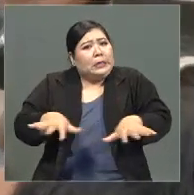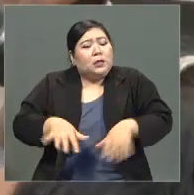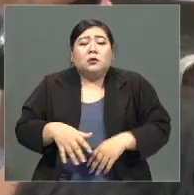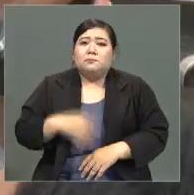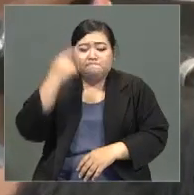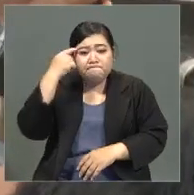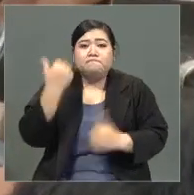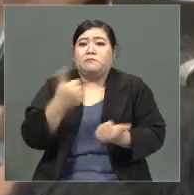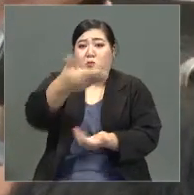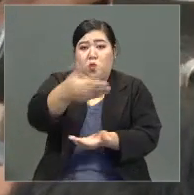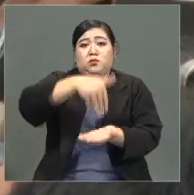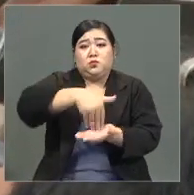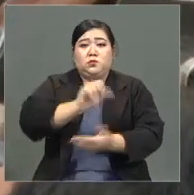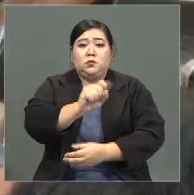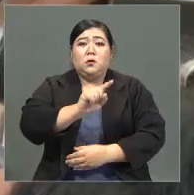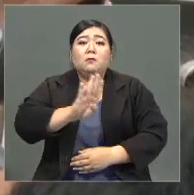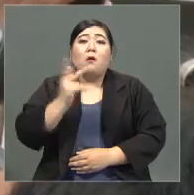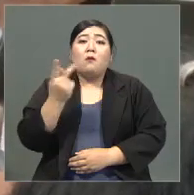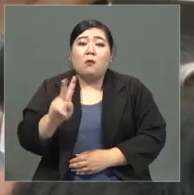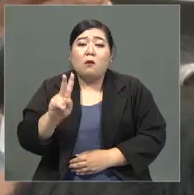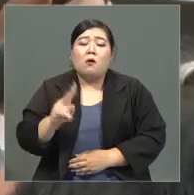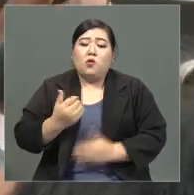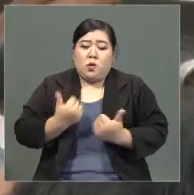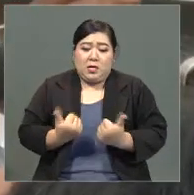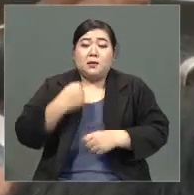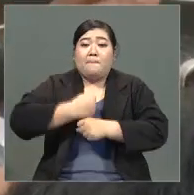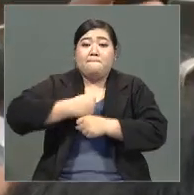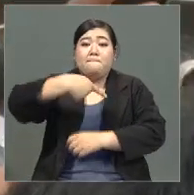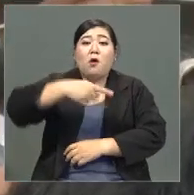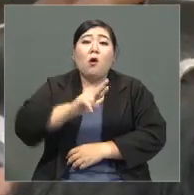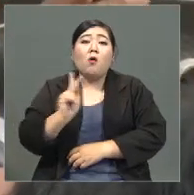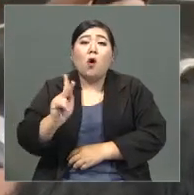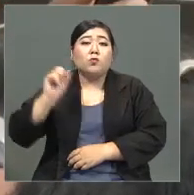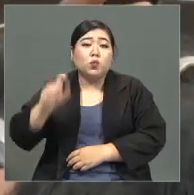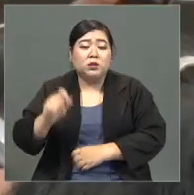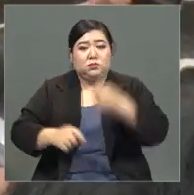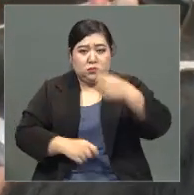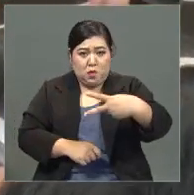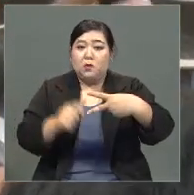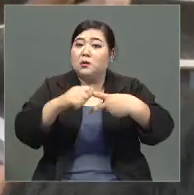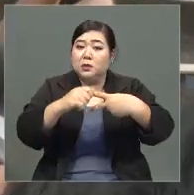ขออนุญาตพี่น้องประชาชนที่จะใช้พ.ร.ก.ฉุกเฉินอยู่ใน2เรื่องก็คือในเรื่องการใช้กฎหมาย